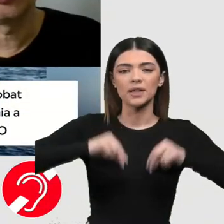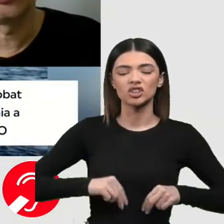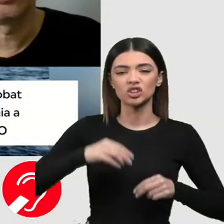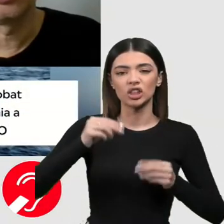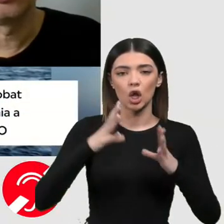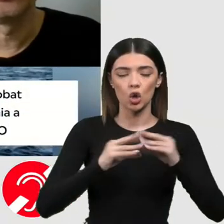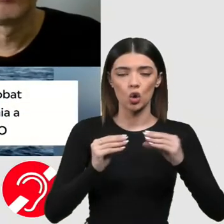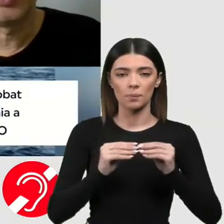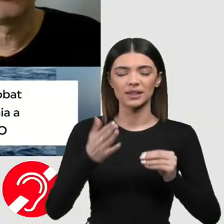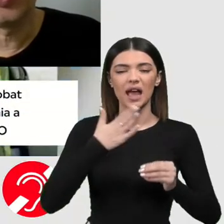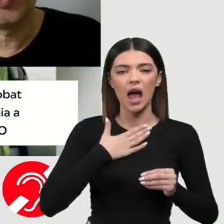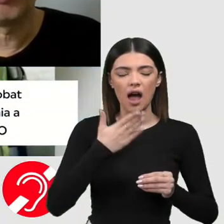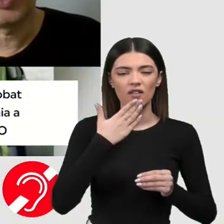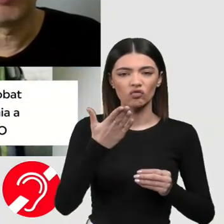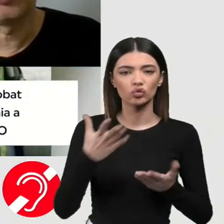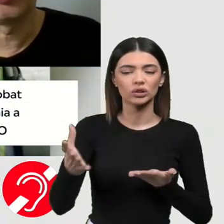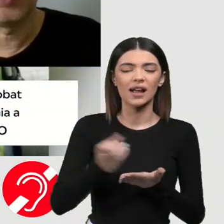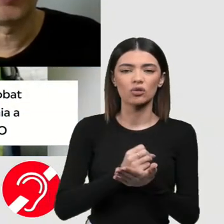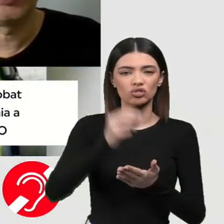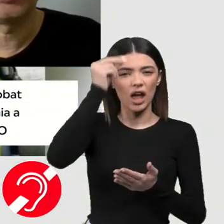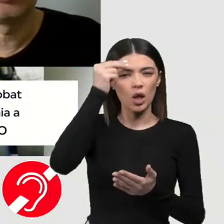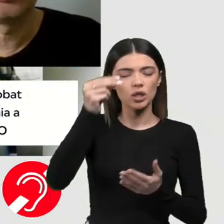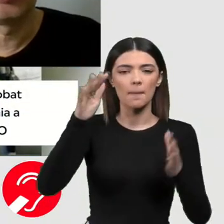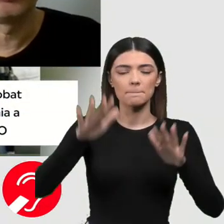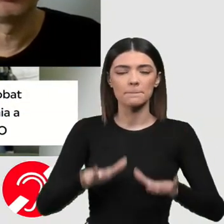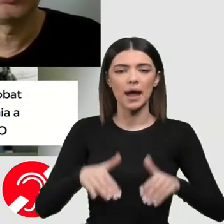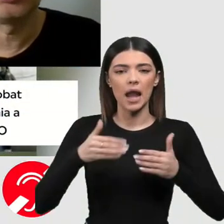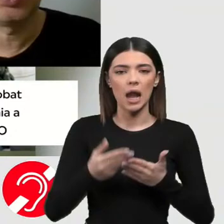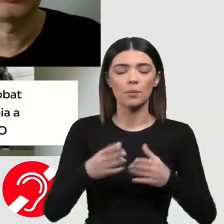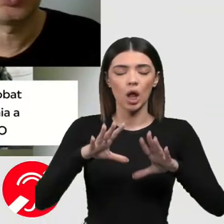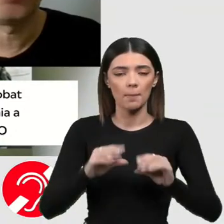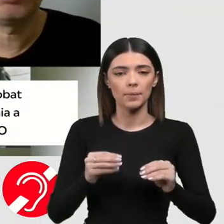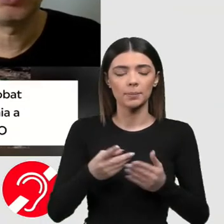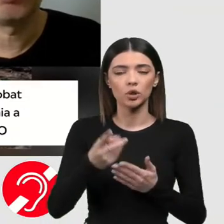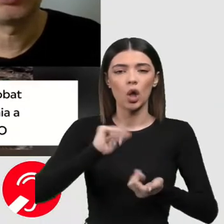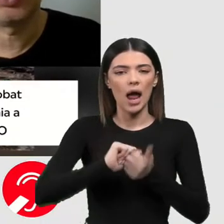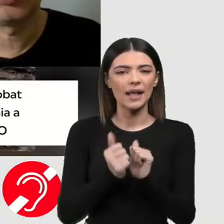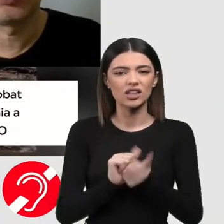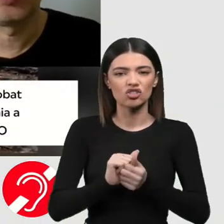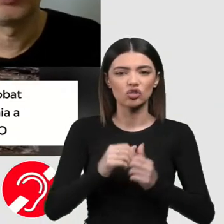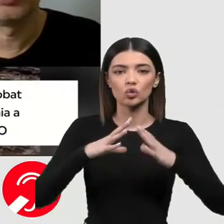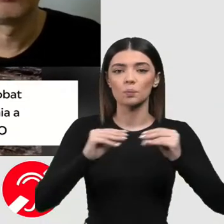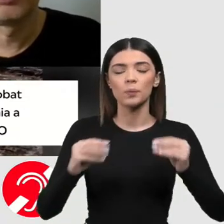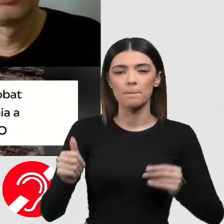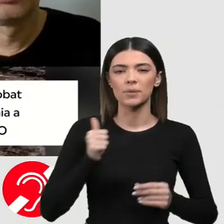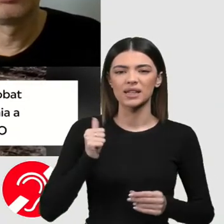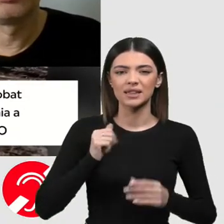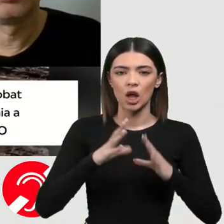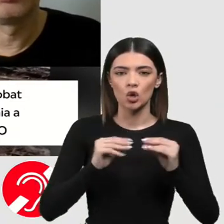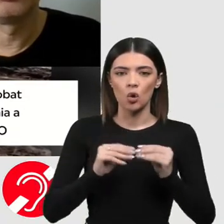Iohannis a informat Parlamentul că a aprobat inclusiv o misiune de antrenament a militarilor români